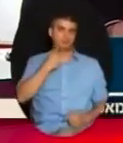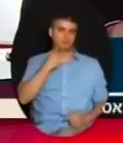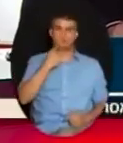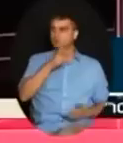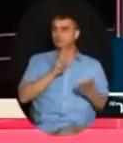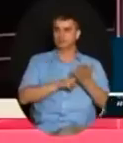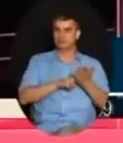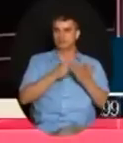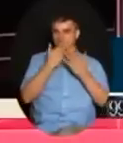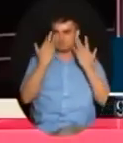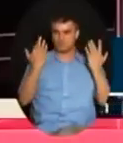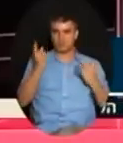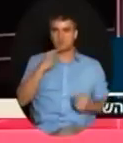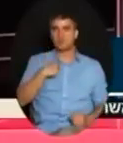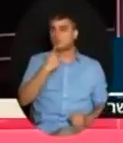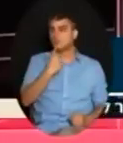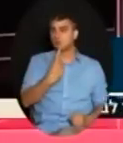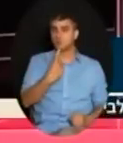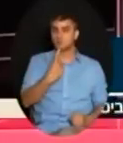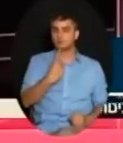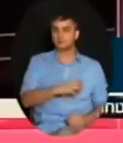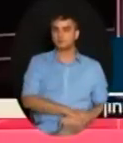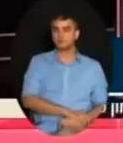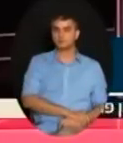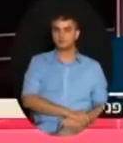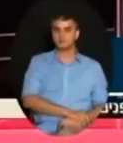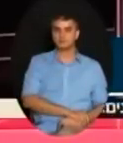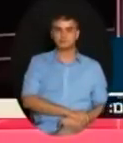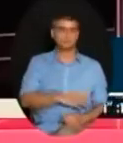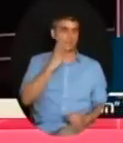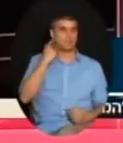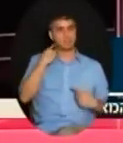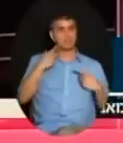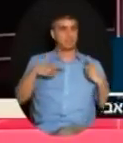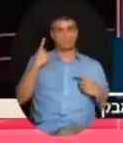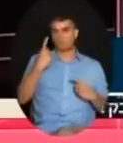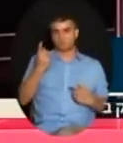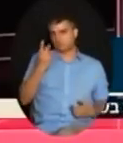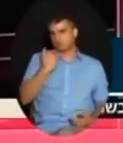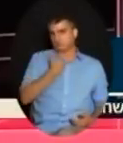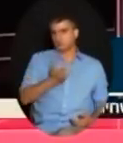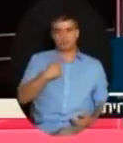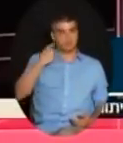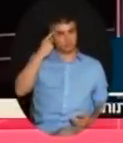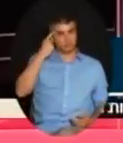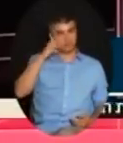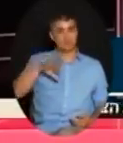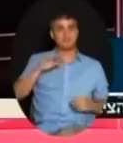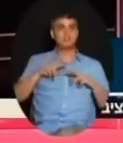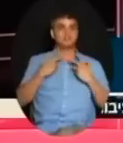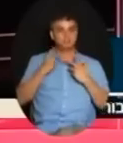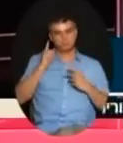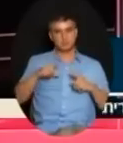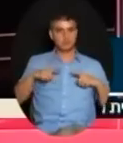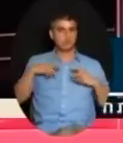אתה צודק, זה ברור, אבל אני רק אומרת שנהנתנות לשעצמה היא יכולה להיות מגונה. אני למשל חושבת שנבחרי ציבור